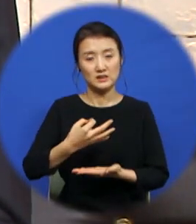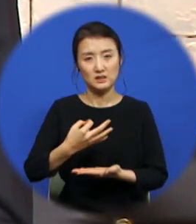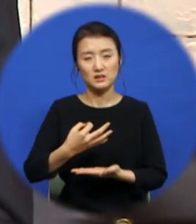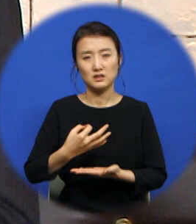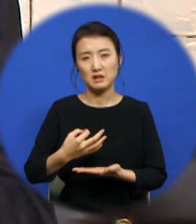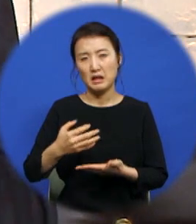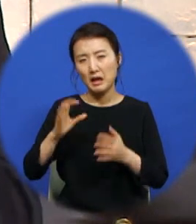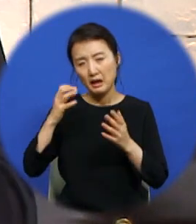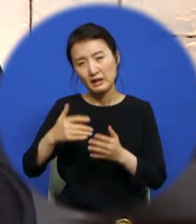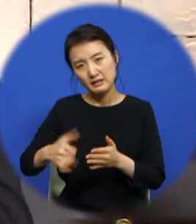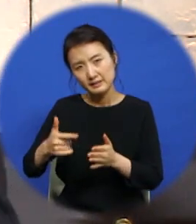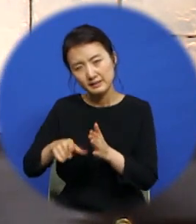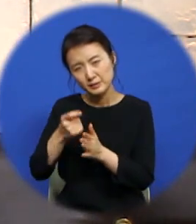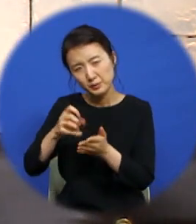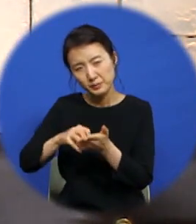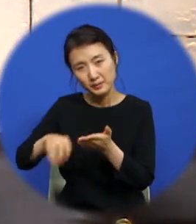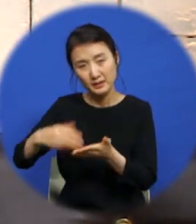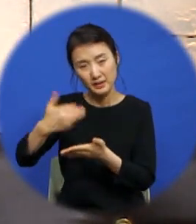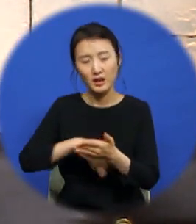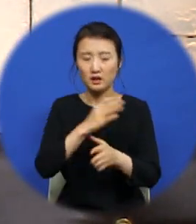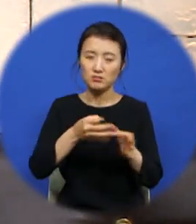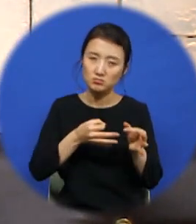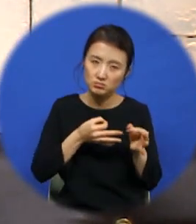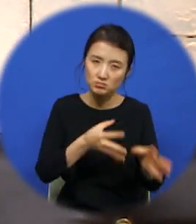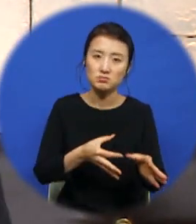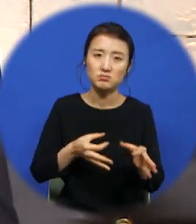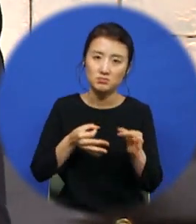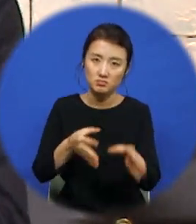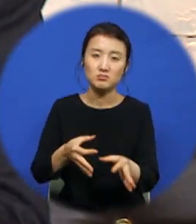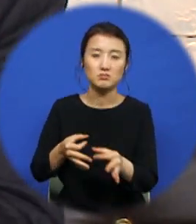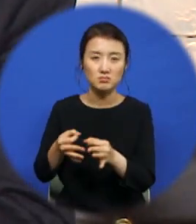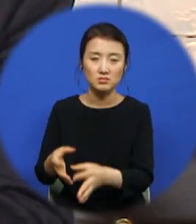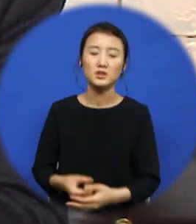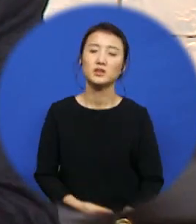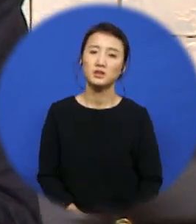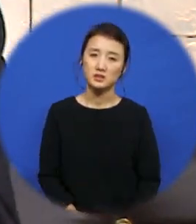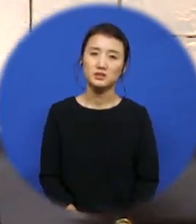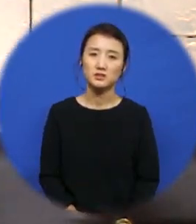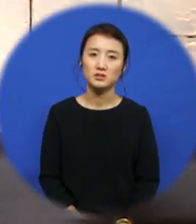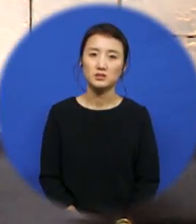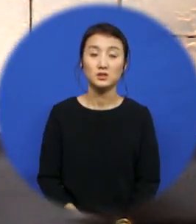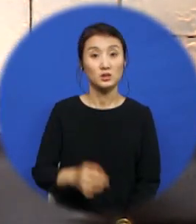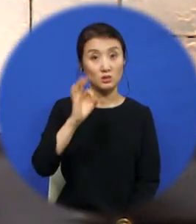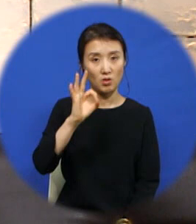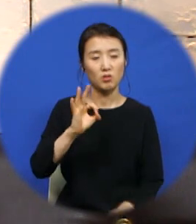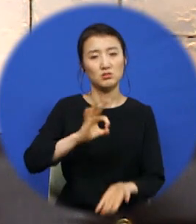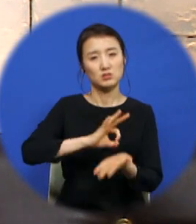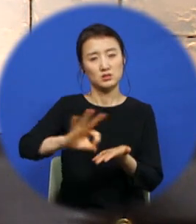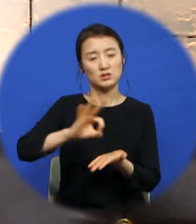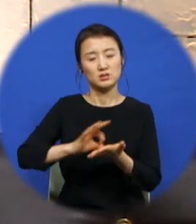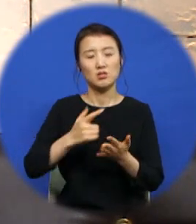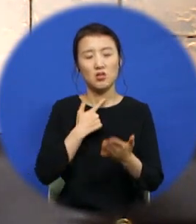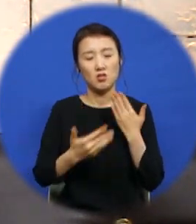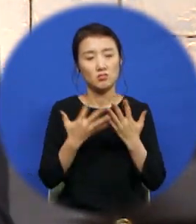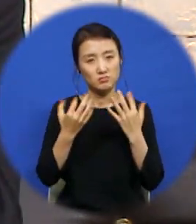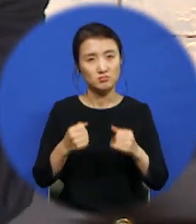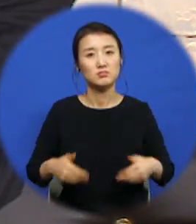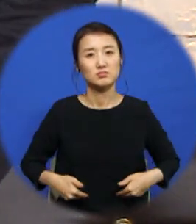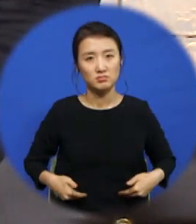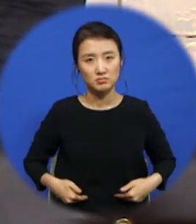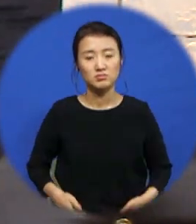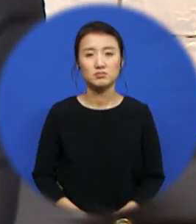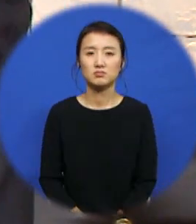뭐죠 다 기부를 하는 거죠 예 그럼 저런 돈도 쓰고 봐야 될것 같아요 근데 또 움 덕 예